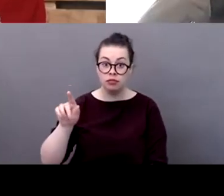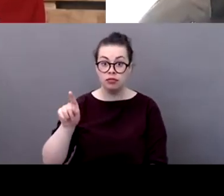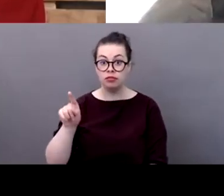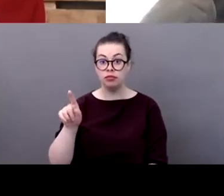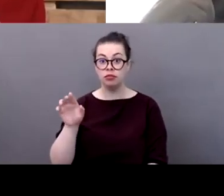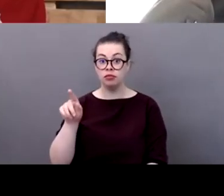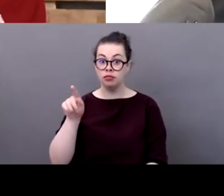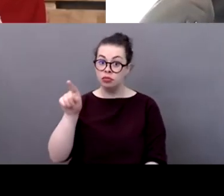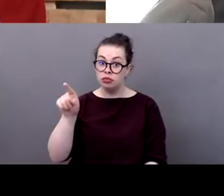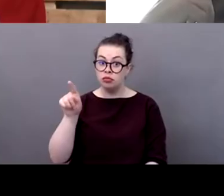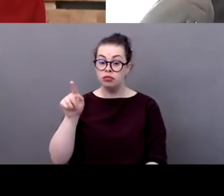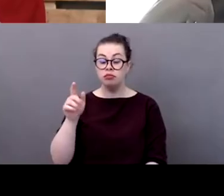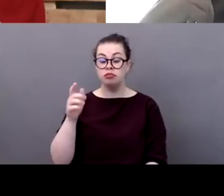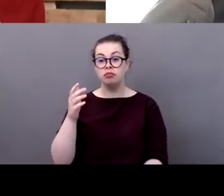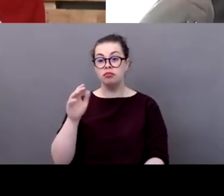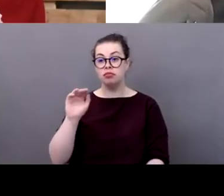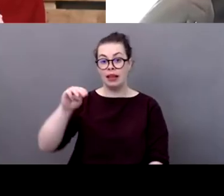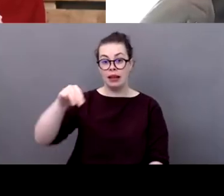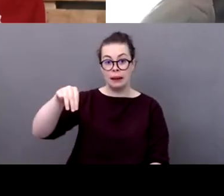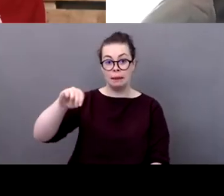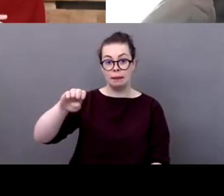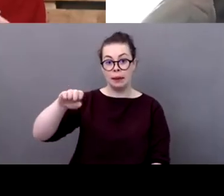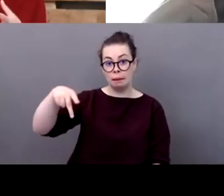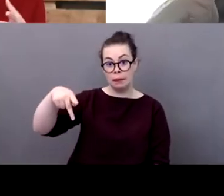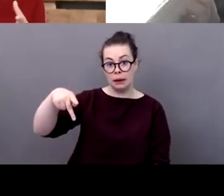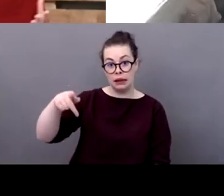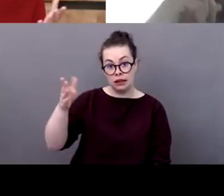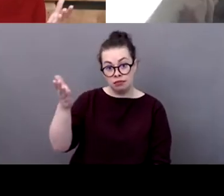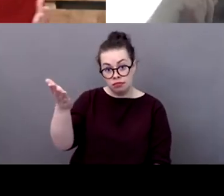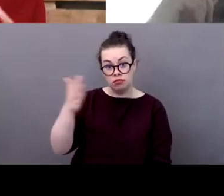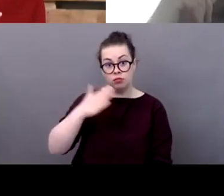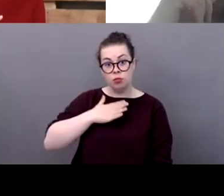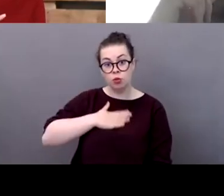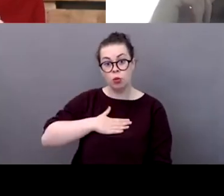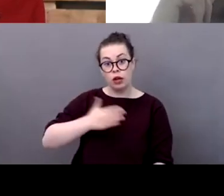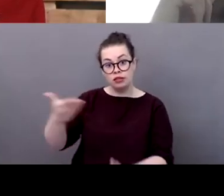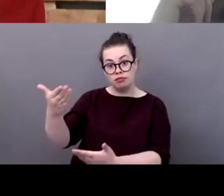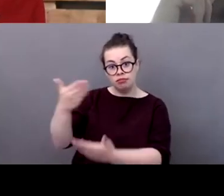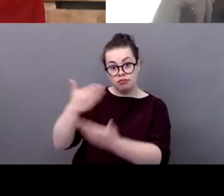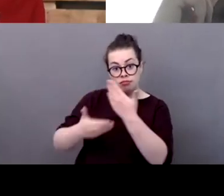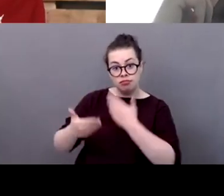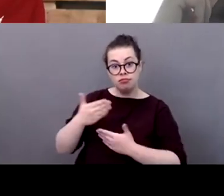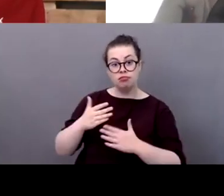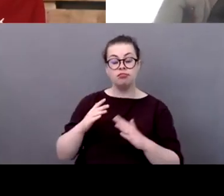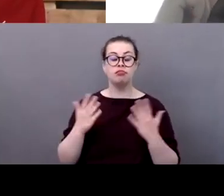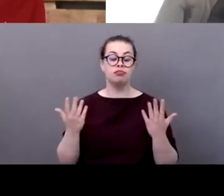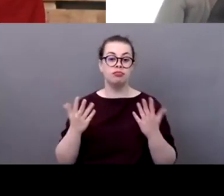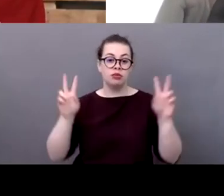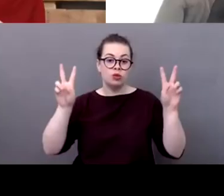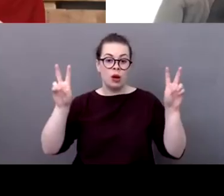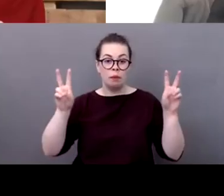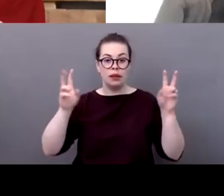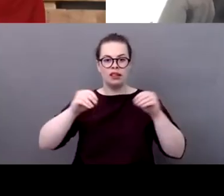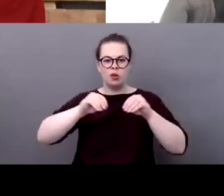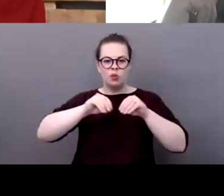des déchets, de la pollution en ce qui concerne les sports d'extérieur?